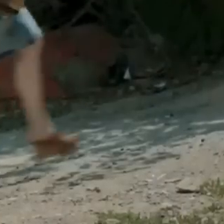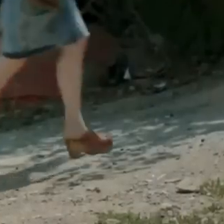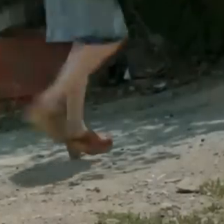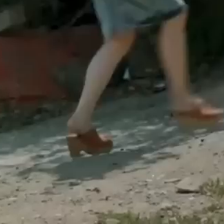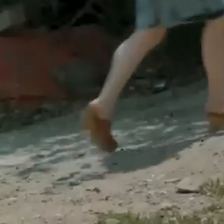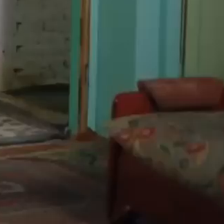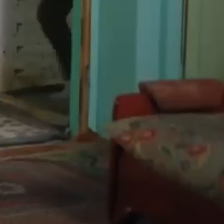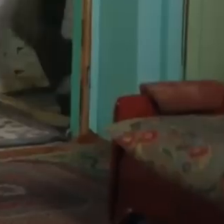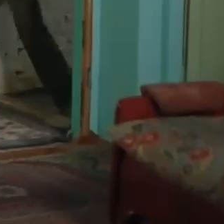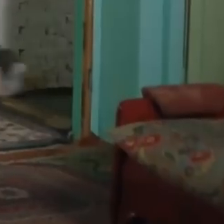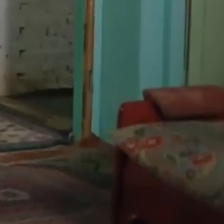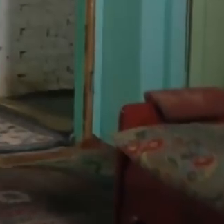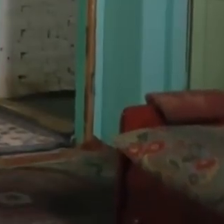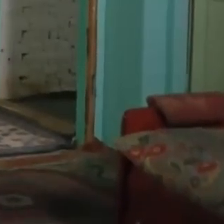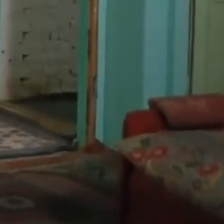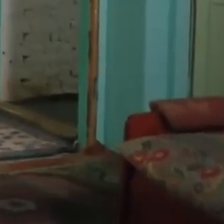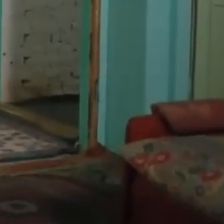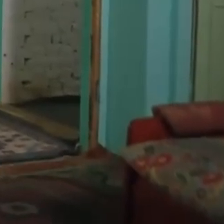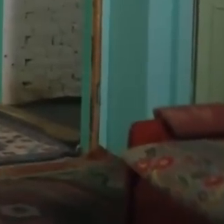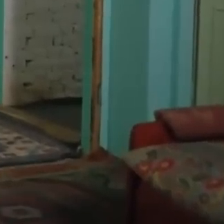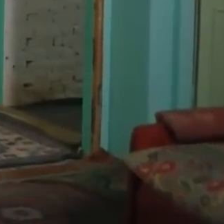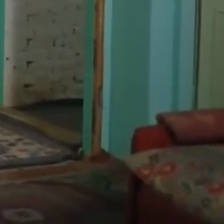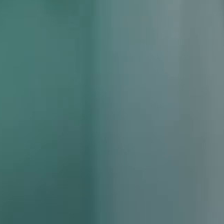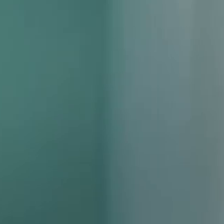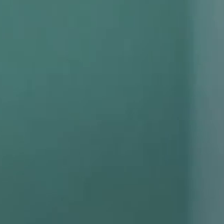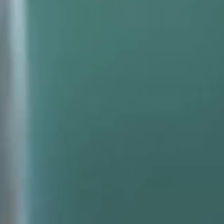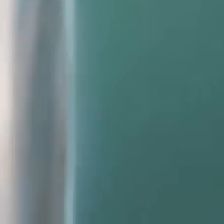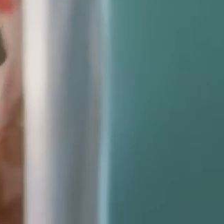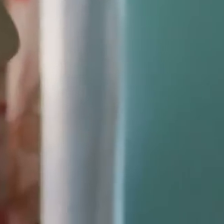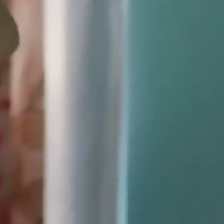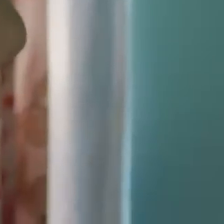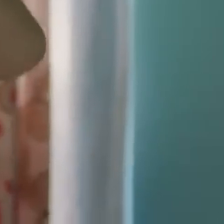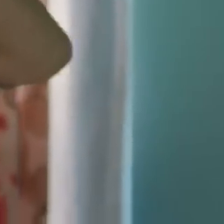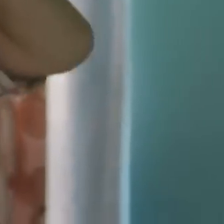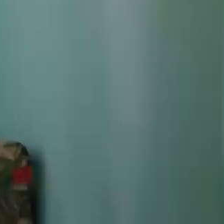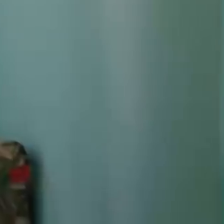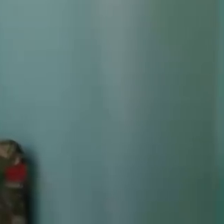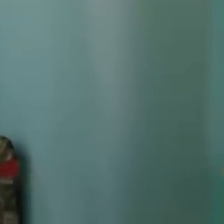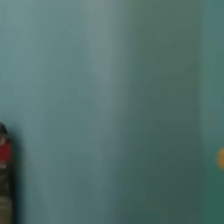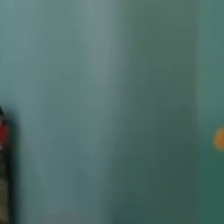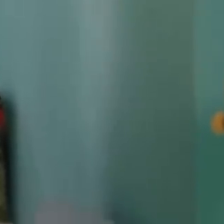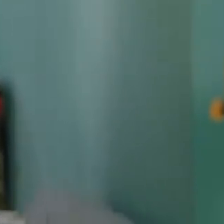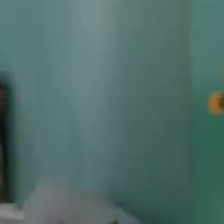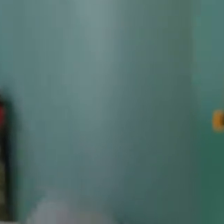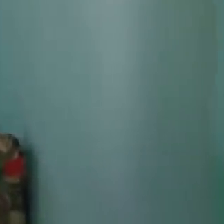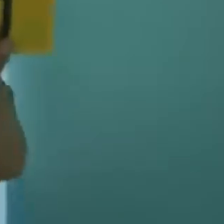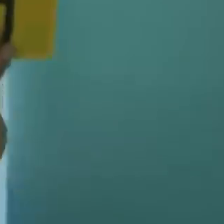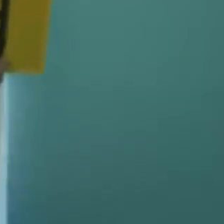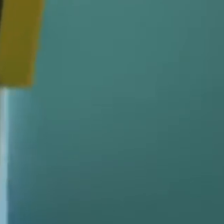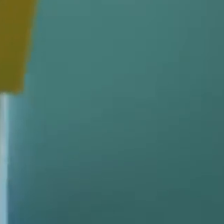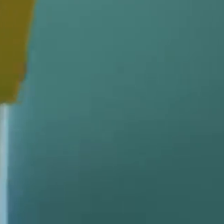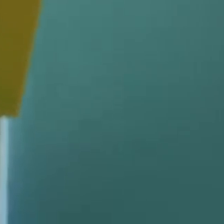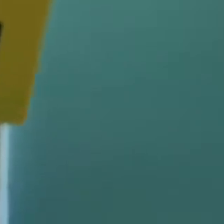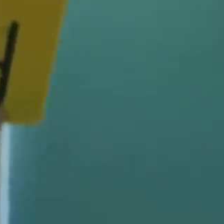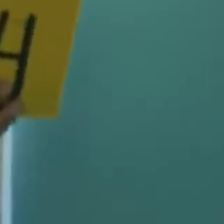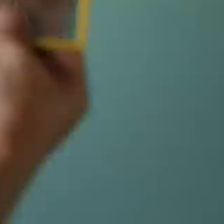Zümrüt vedalaşıp uzaklaşırken Hüseyin telaşla eve girip duvardaki çivide asılı şapkasını başına taktı. Kenardan sarı çerçeveli küçük kara